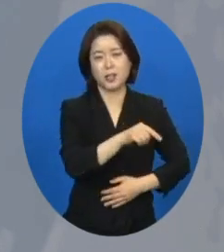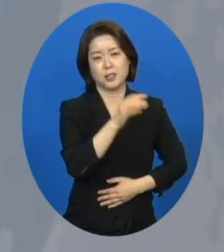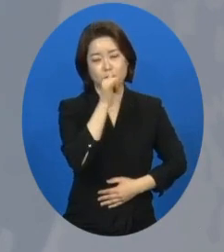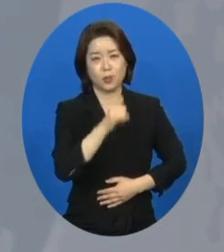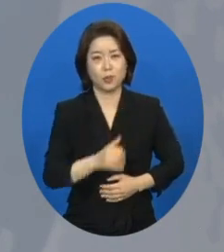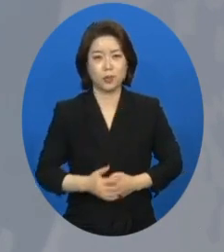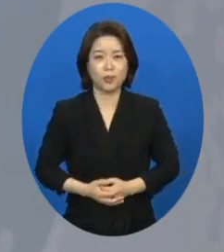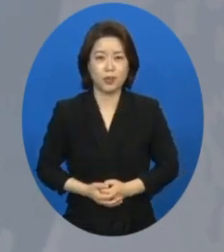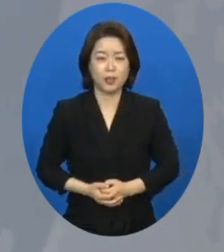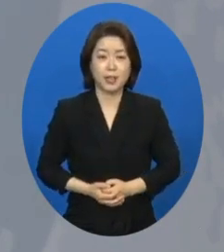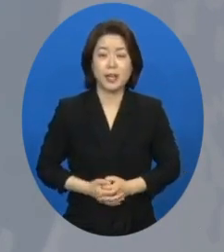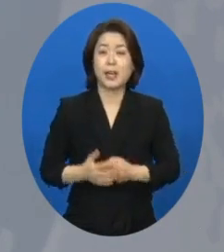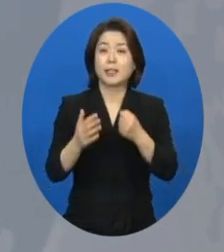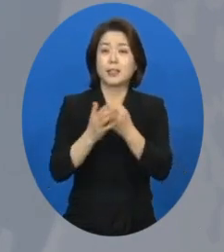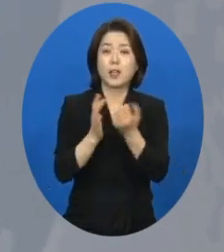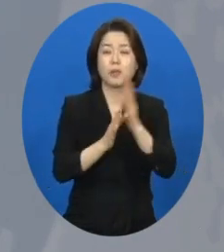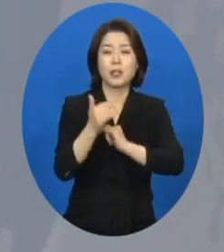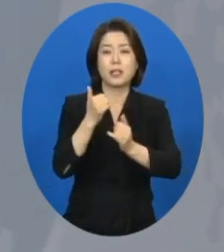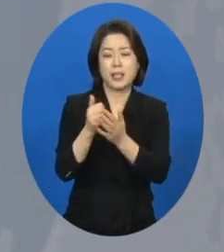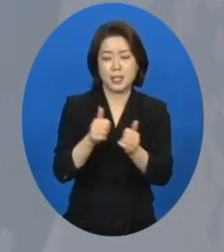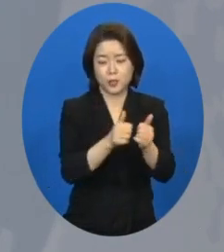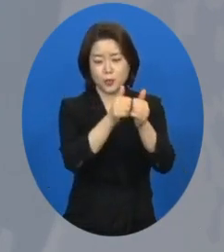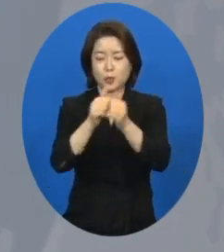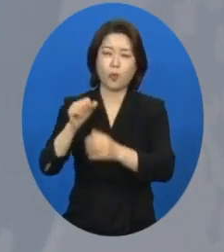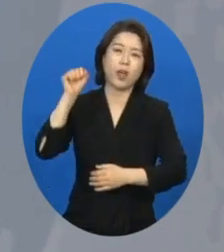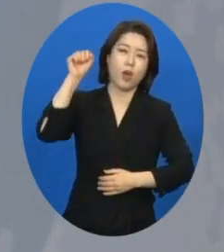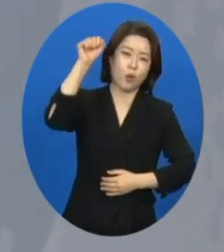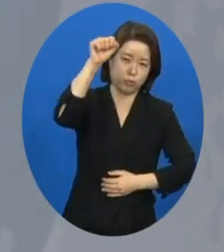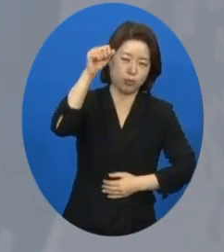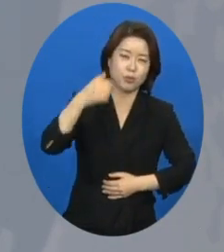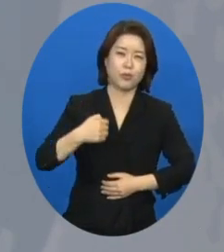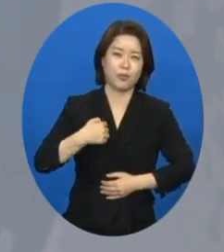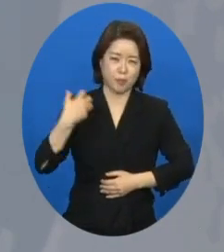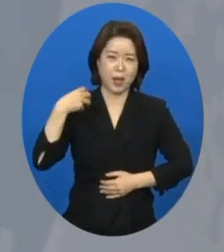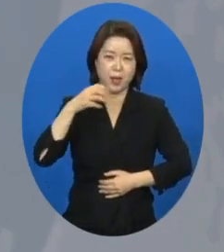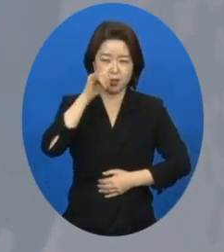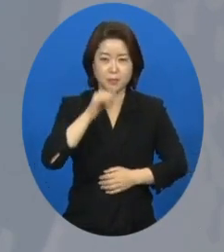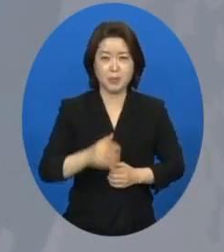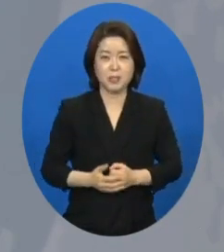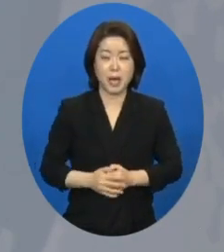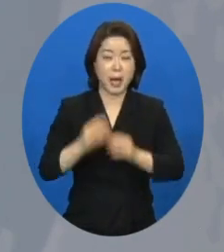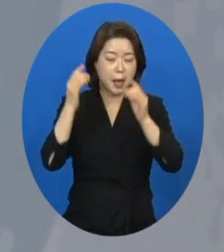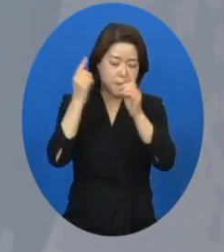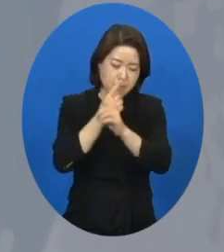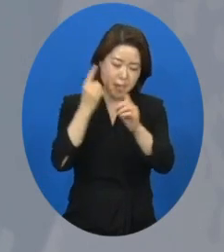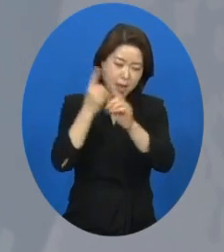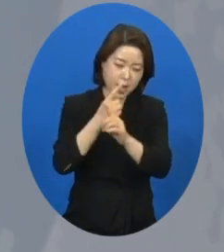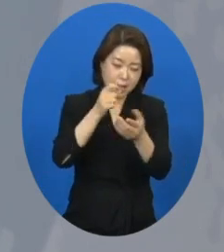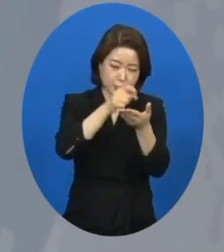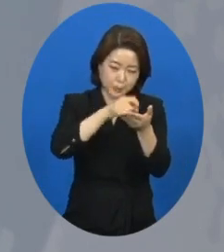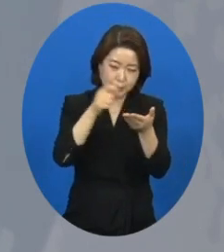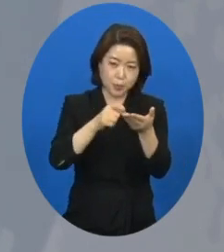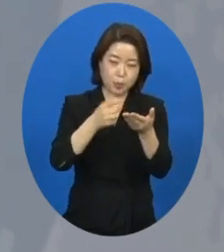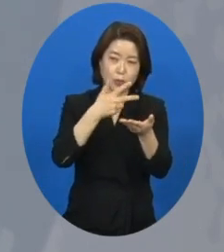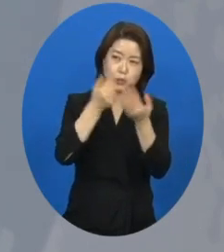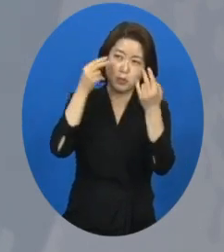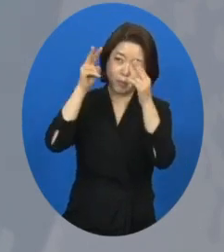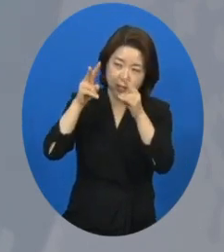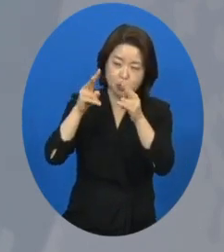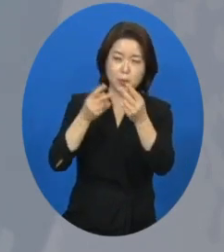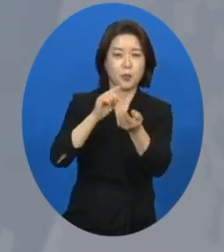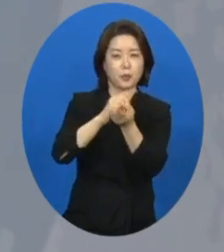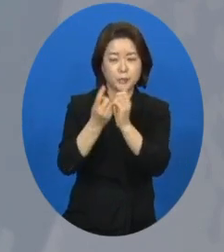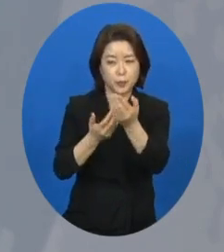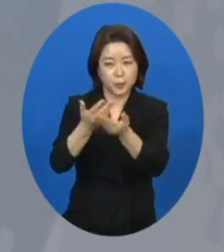많습니다. 그래서 예수 동행 운동을 하는 겁니다. 매일 일기를 쓰면서 주님을 바라보고 그것을 서로